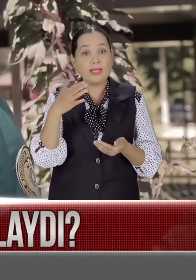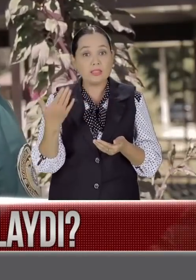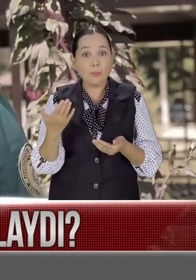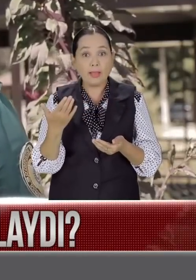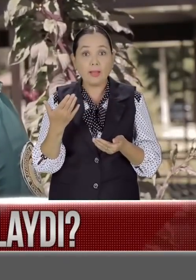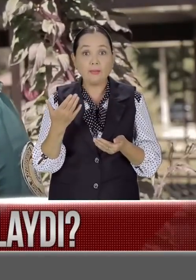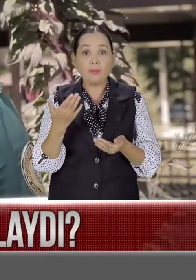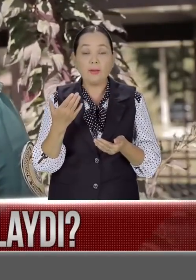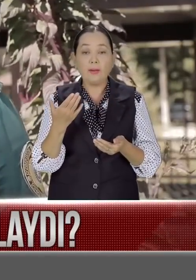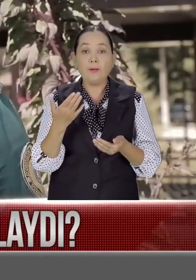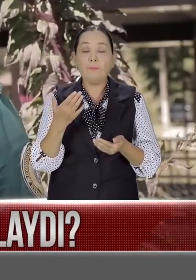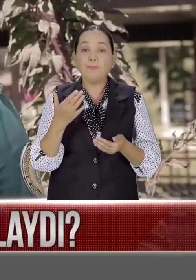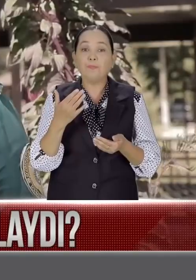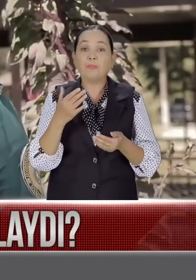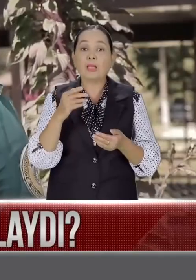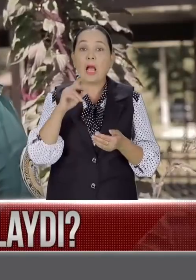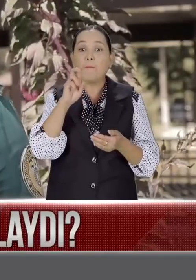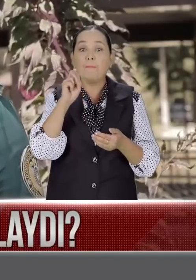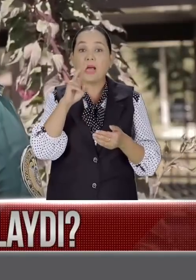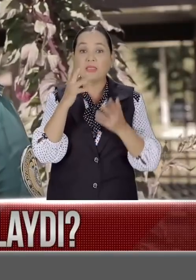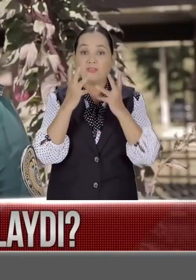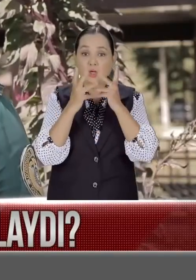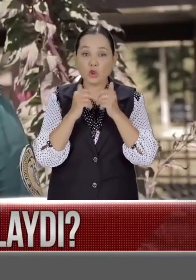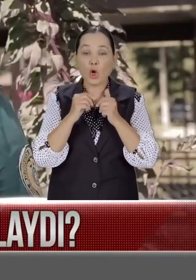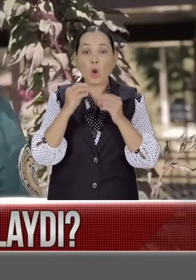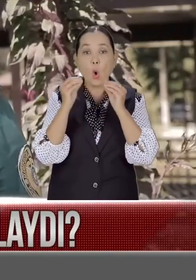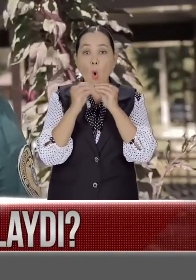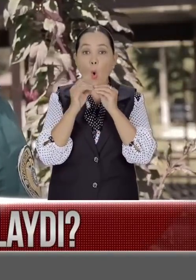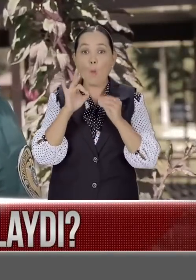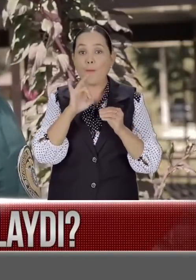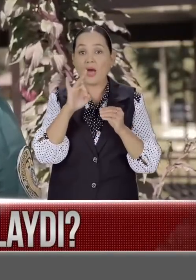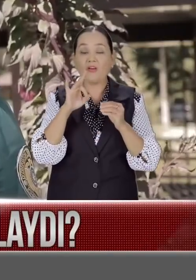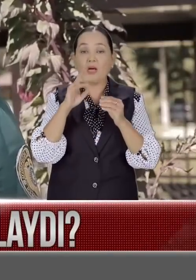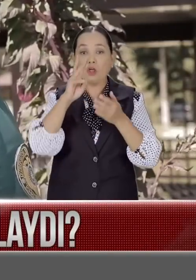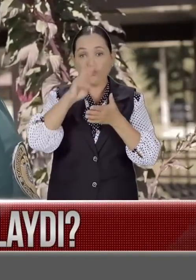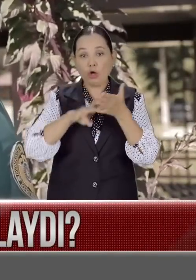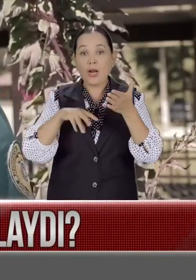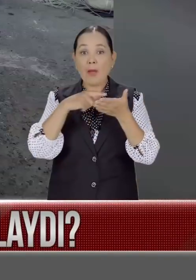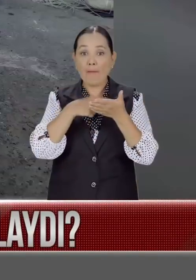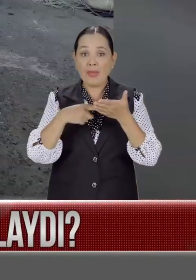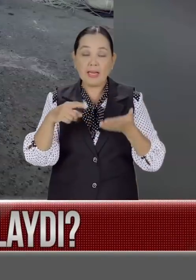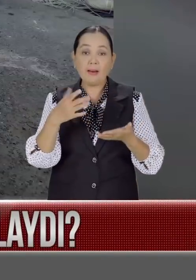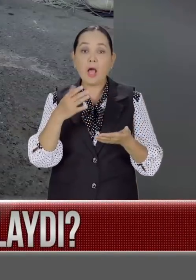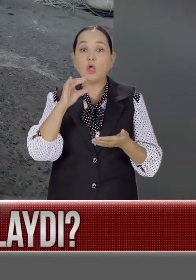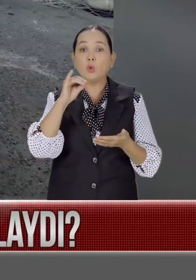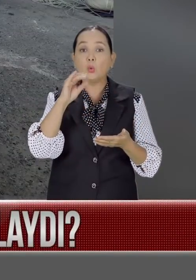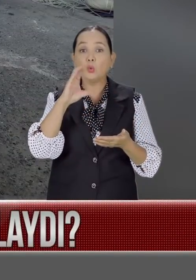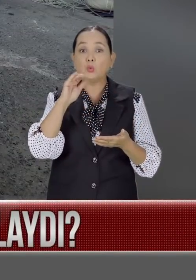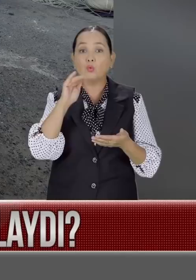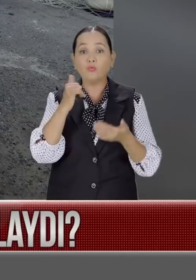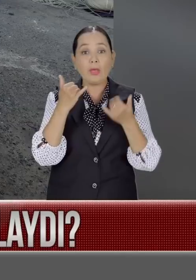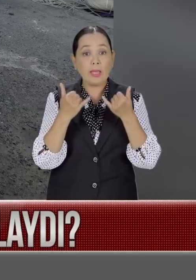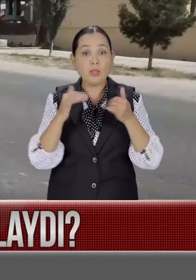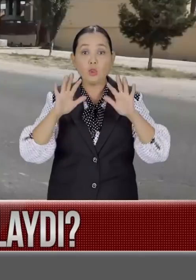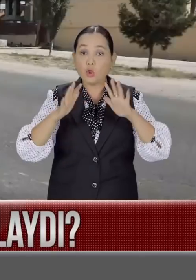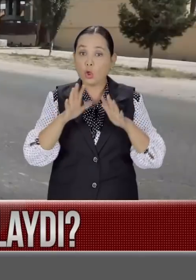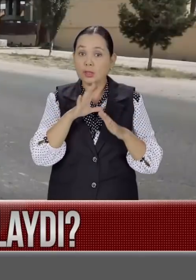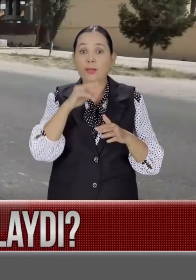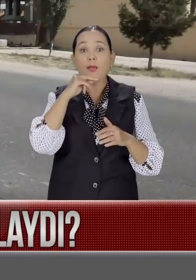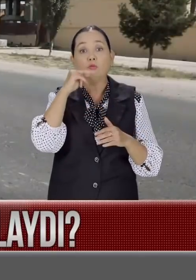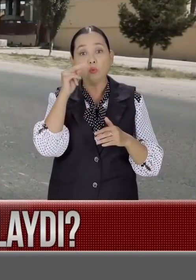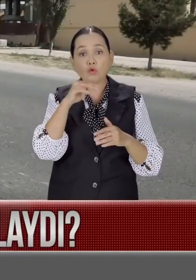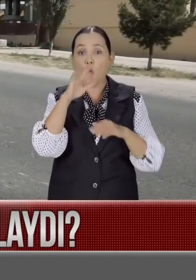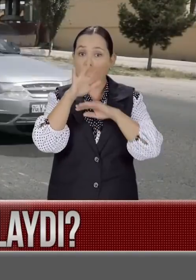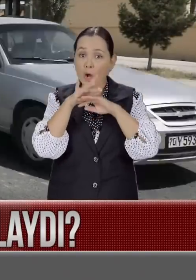nisbatan bazaviy hisoblash miqdorining 10 barobari miqdorida jarima belgilandi. Yusuf endi sodir etgan bu harakatidan